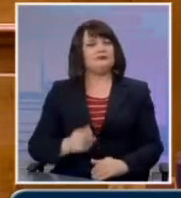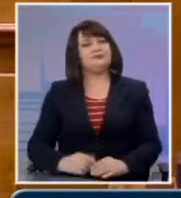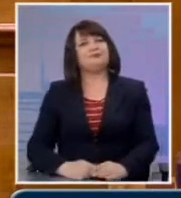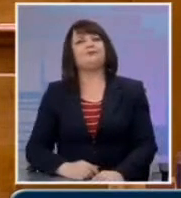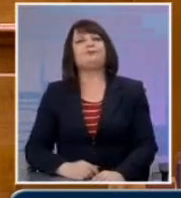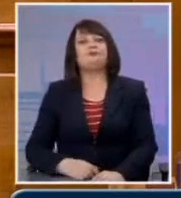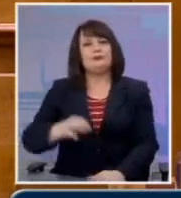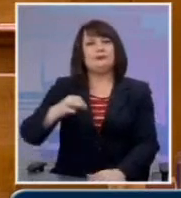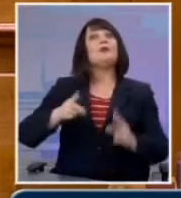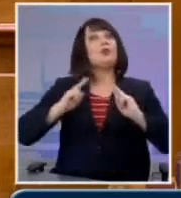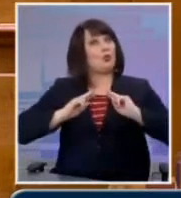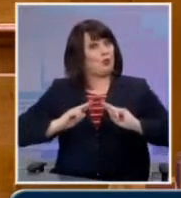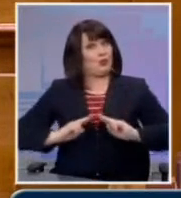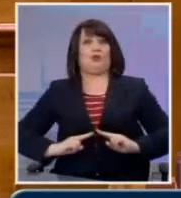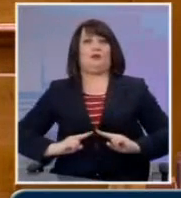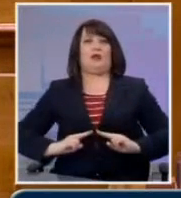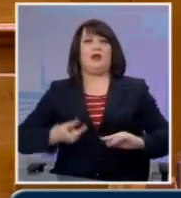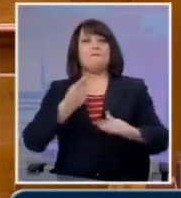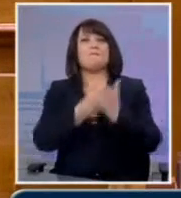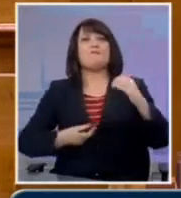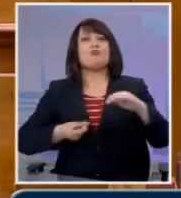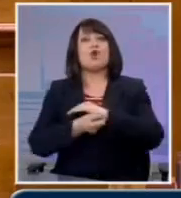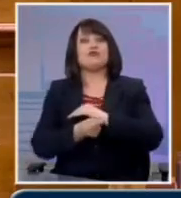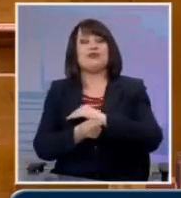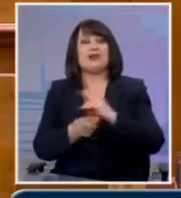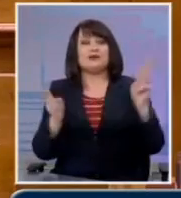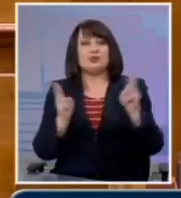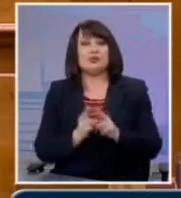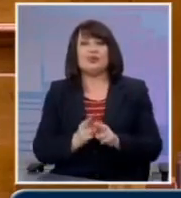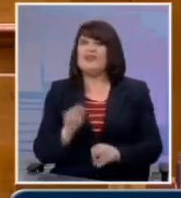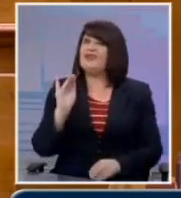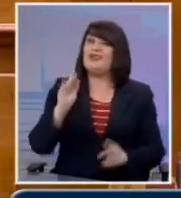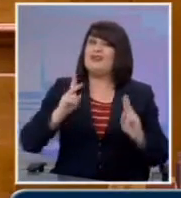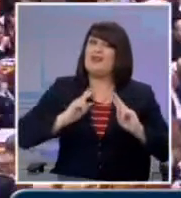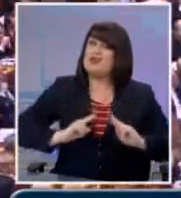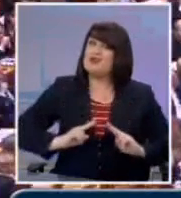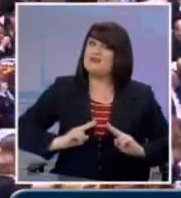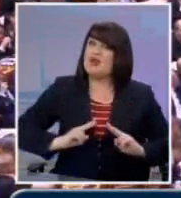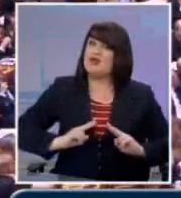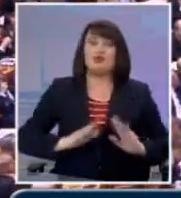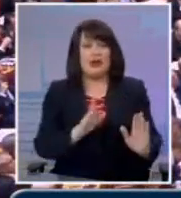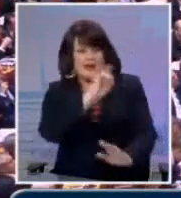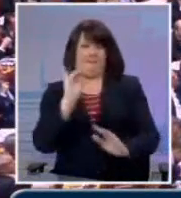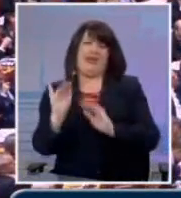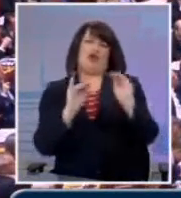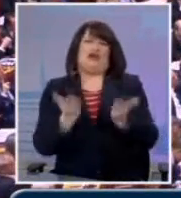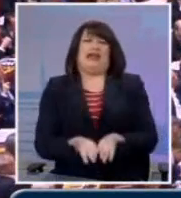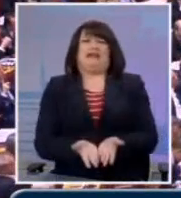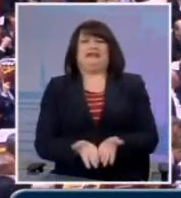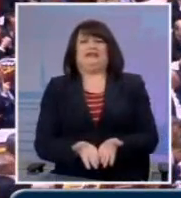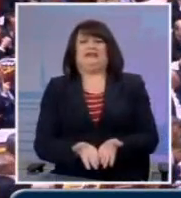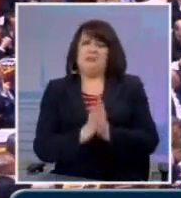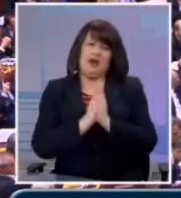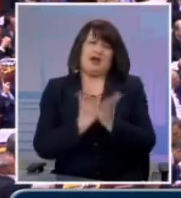λοιπόν, είμαι ευχαριστημένος που υπάρχουν μηδενικές ροές. Εσείς δεν είστε? Είστε ευχαριστημένος, πότε έπιασε πλοίο? Μη ρωτάτε παρακαλώ.